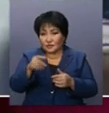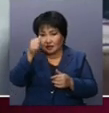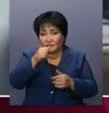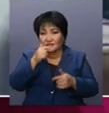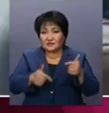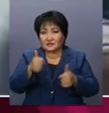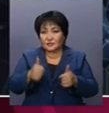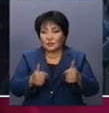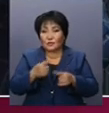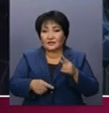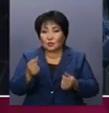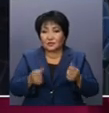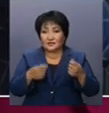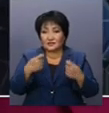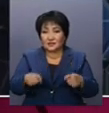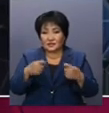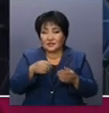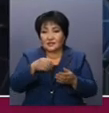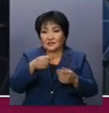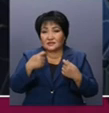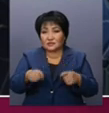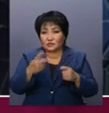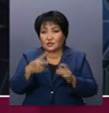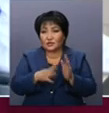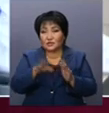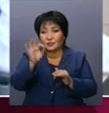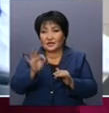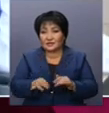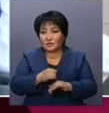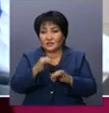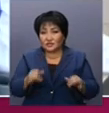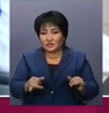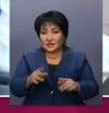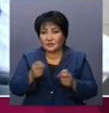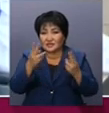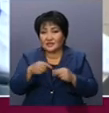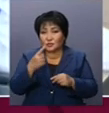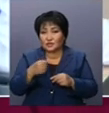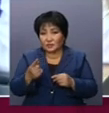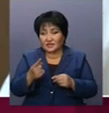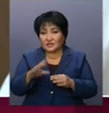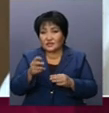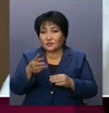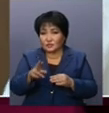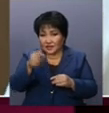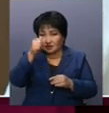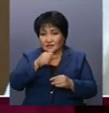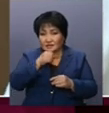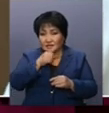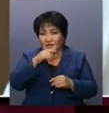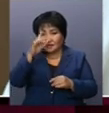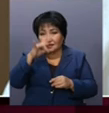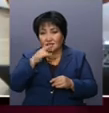көліктің сатылуы 29%-ға артқан. Мамандардың сөзінше биылғы жылдың шілде айында қазақстандықтар көлік сатып